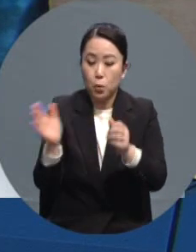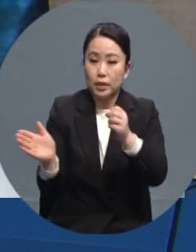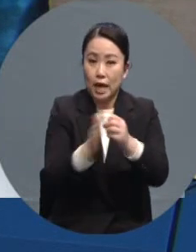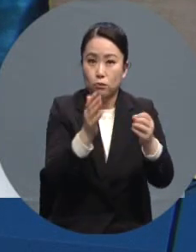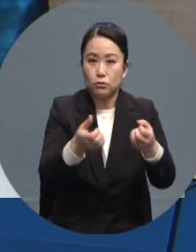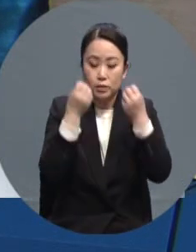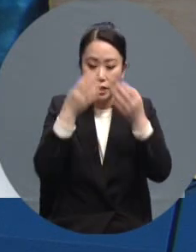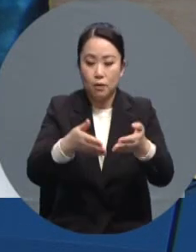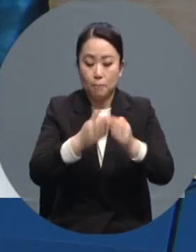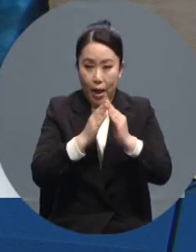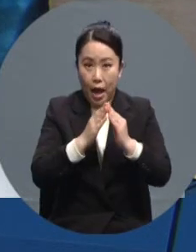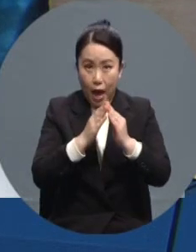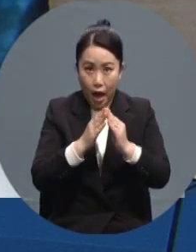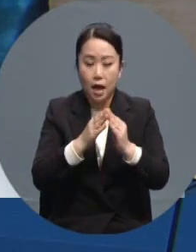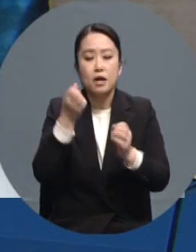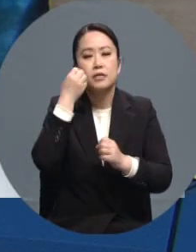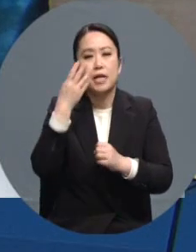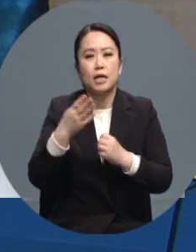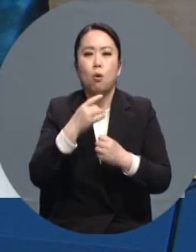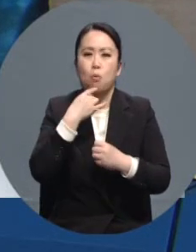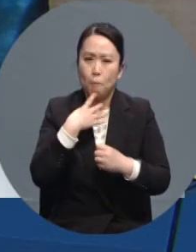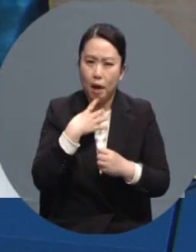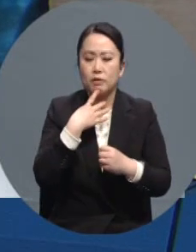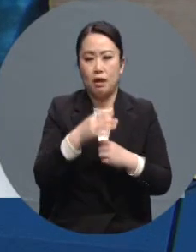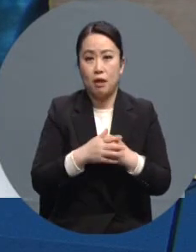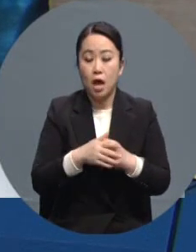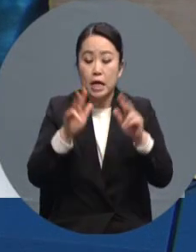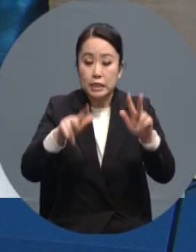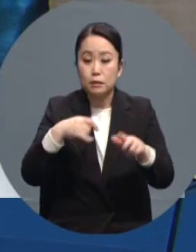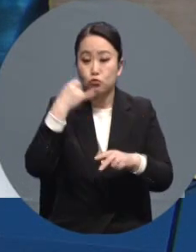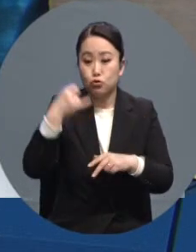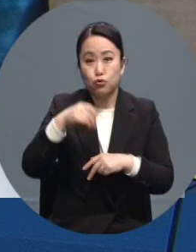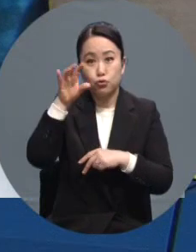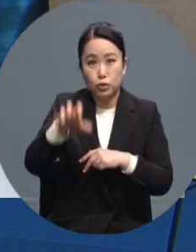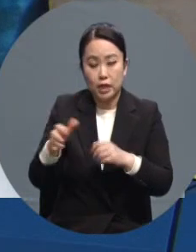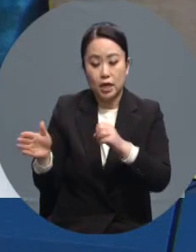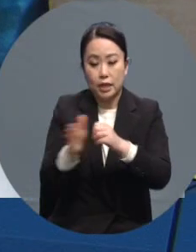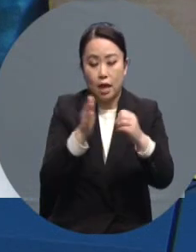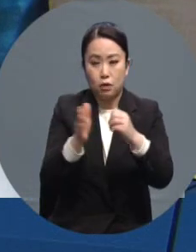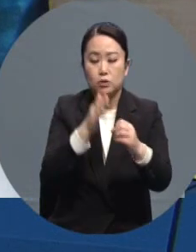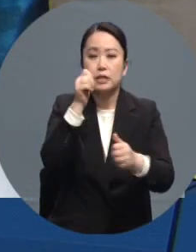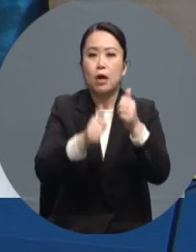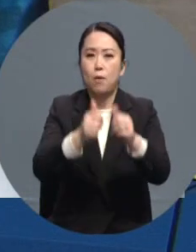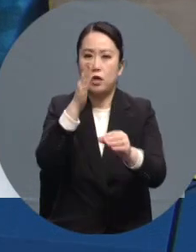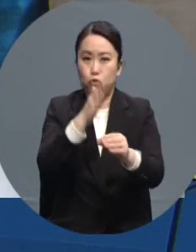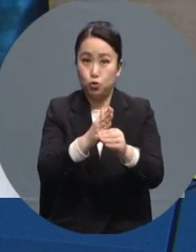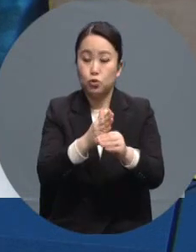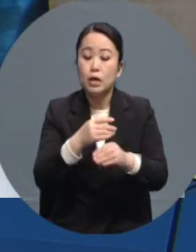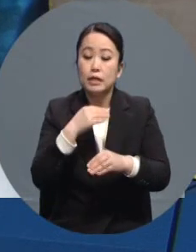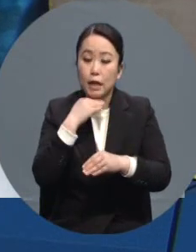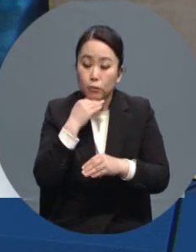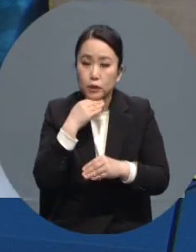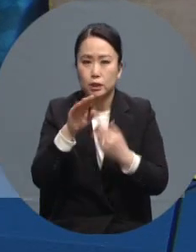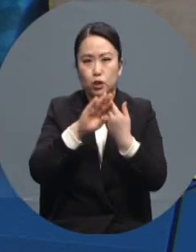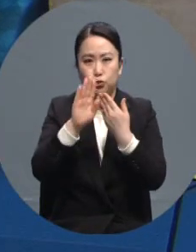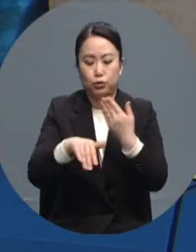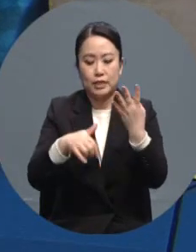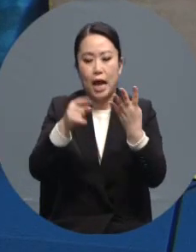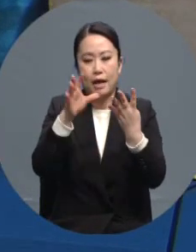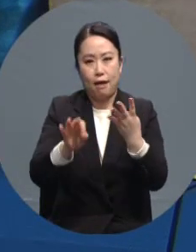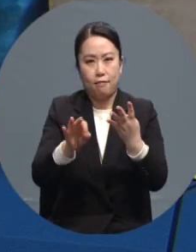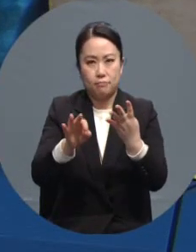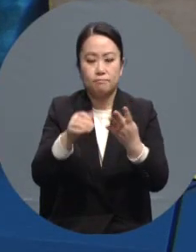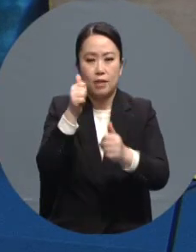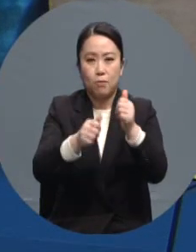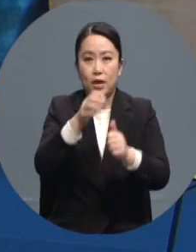넉 달 만입니다. 지금 중국 현지에서 대회가 진행 중인데 잠시 뒤면 4강전이 시작된다고 합니다. 이만은